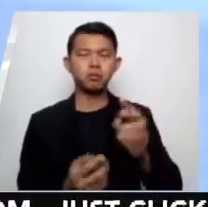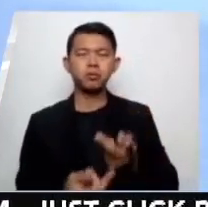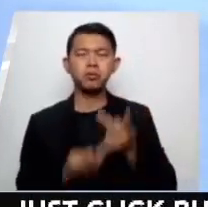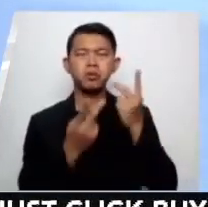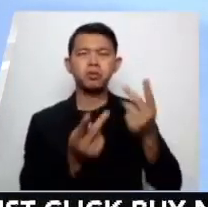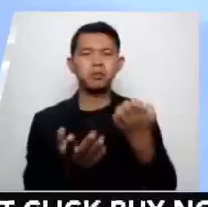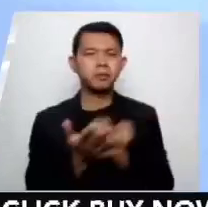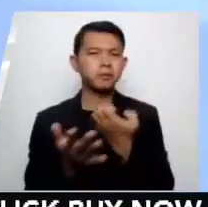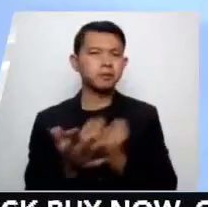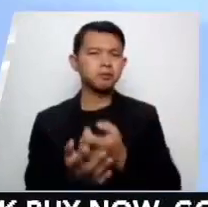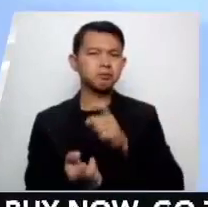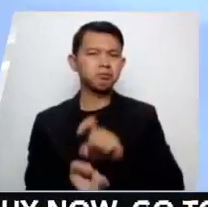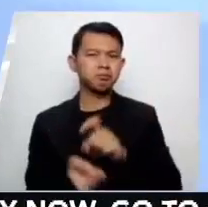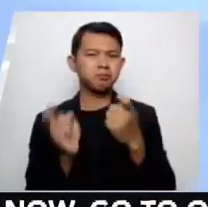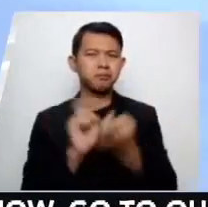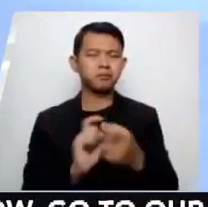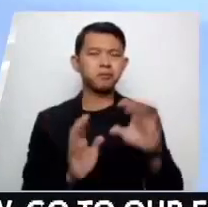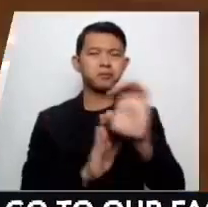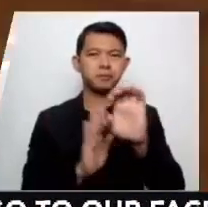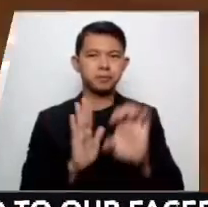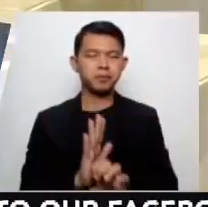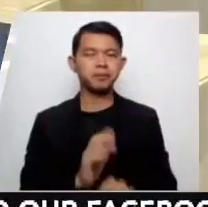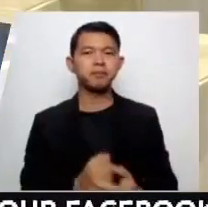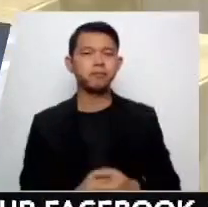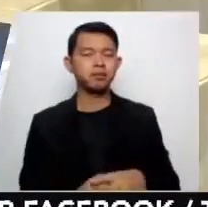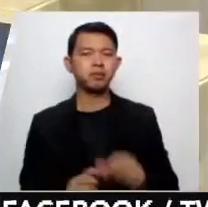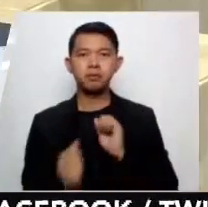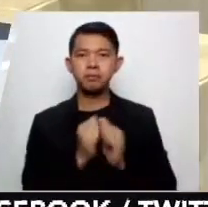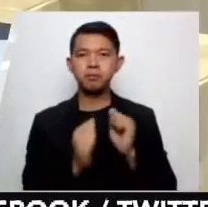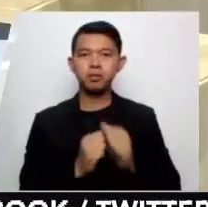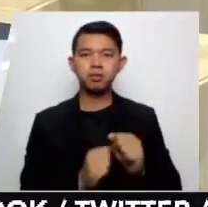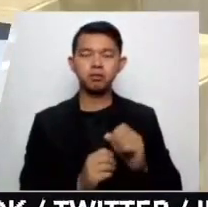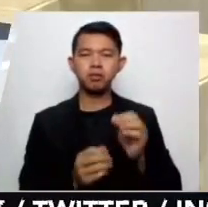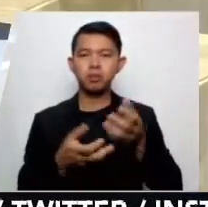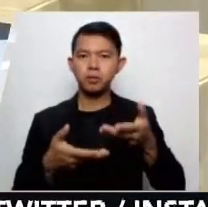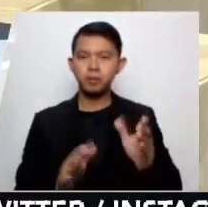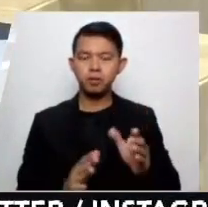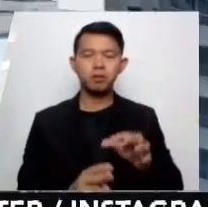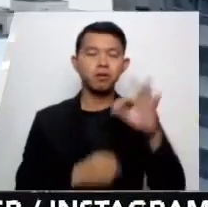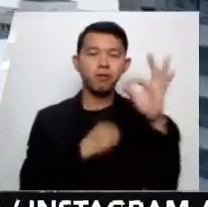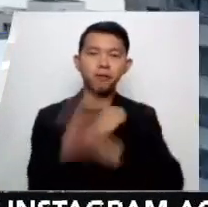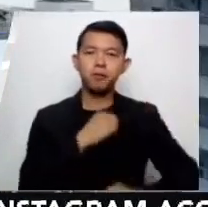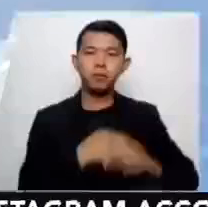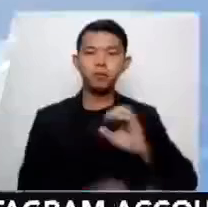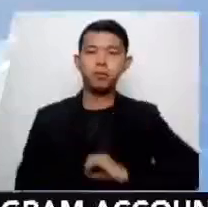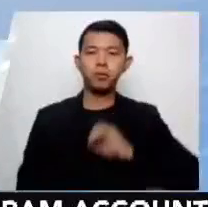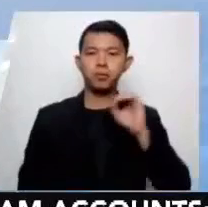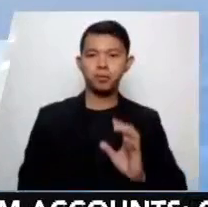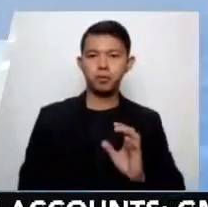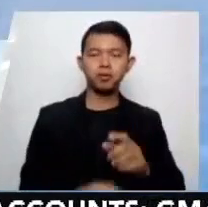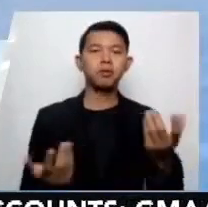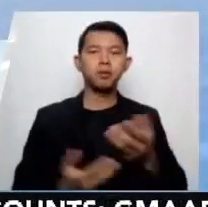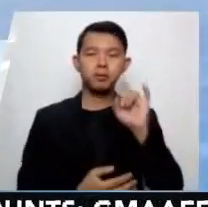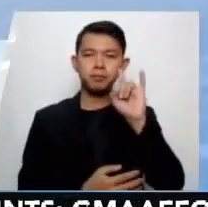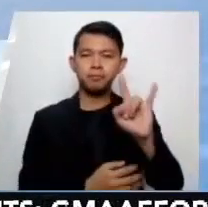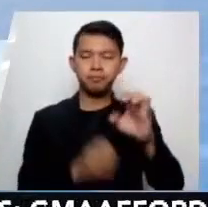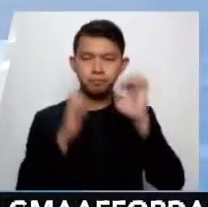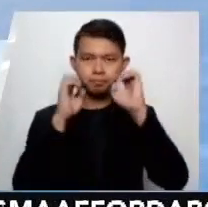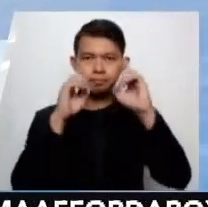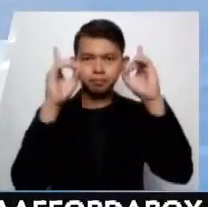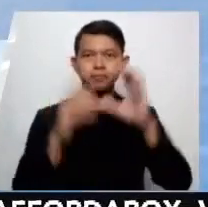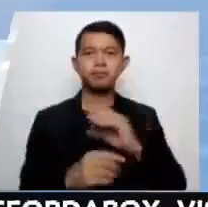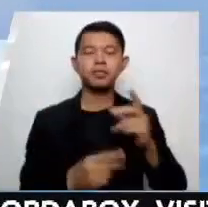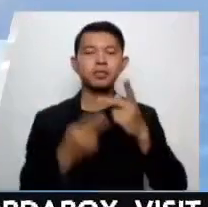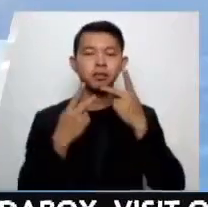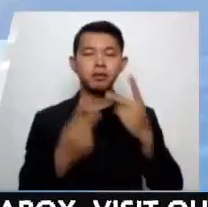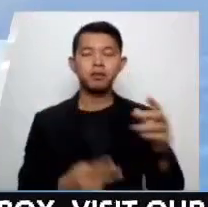konstitusyon. Sa ilalim po niyan, luluwagan ang restriction sa foreign ownership sa advertising, edukasyon at public utilities tulad